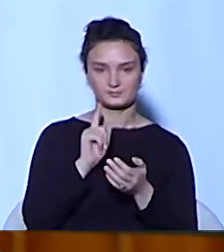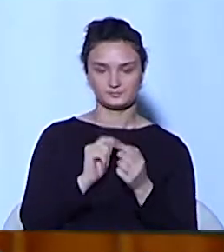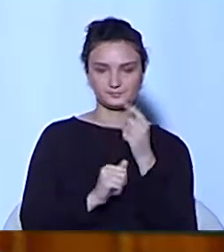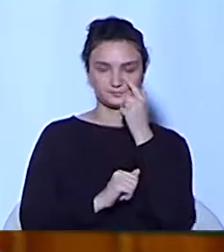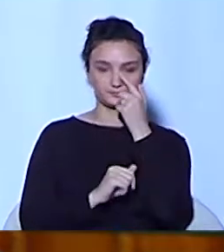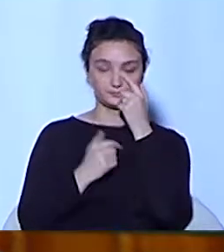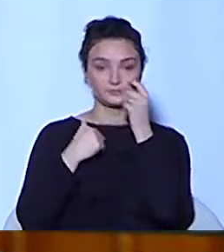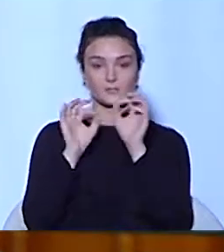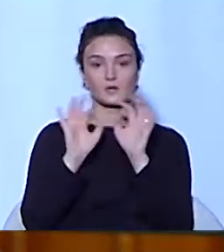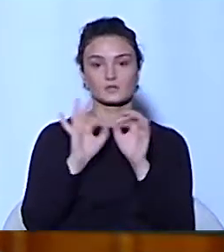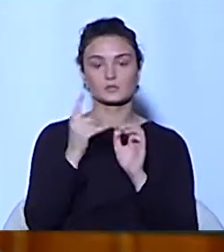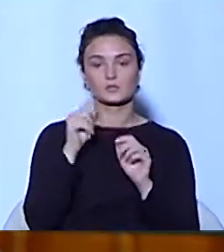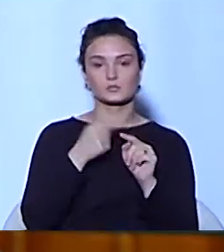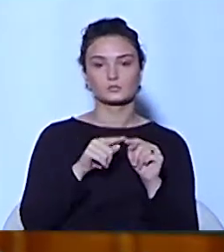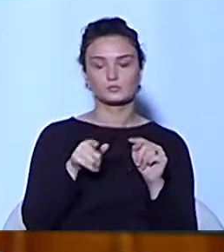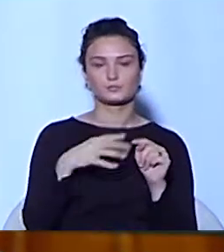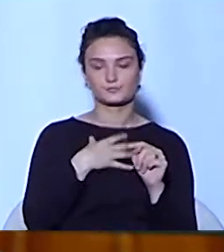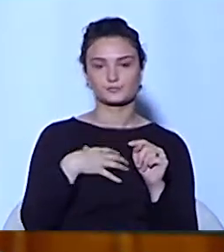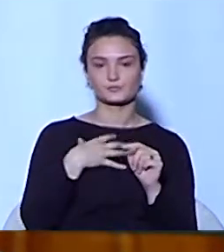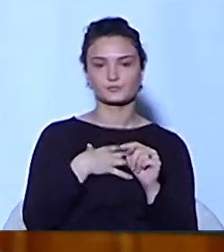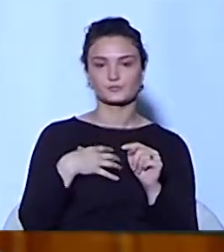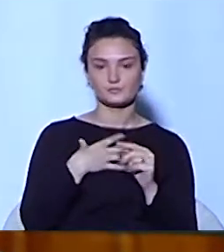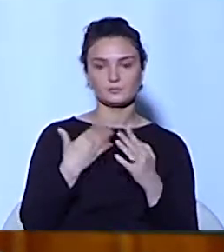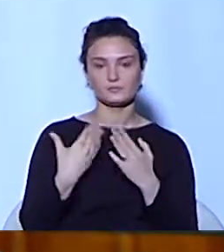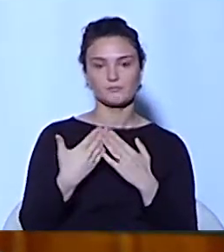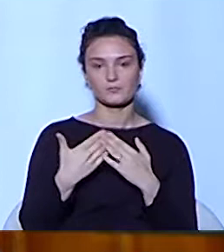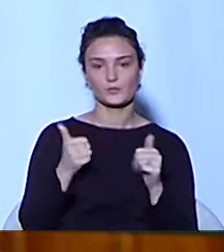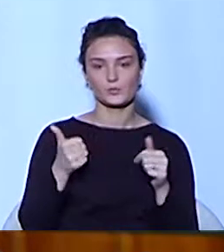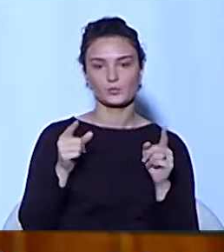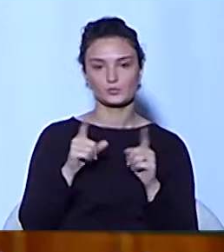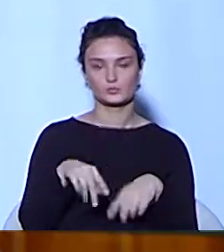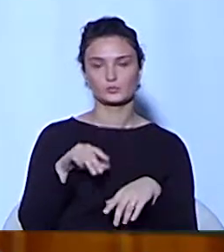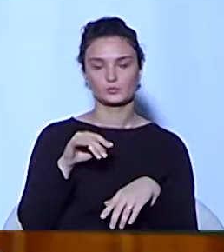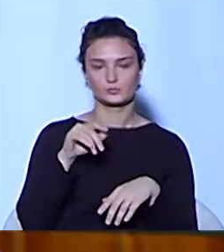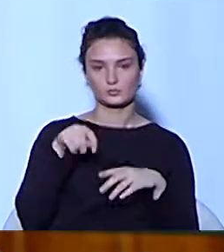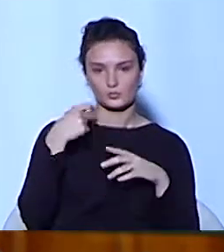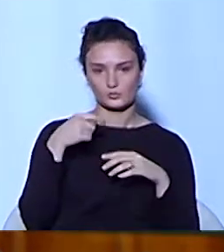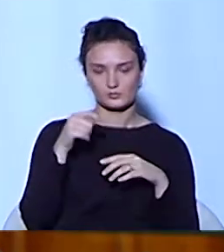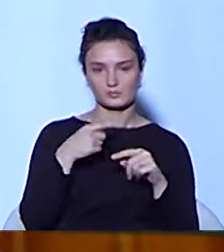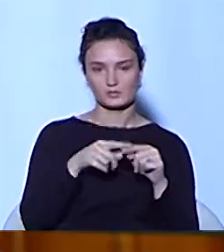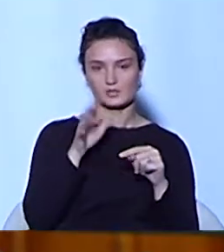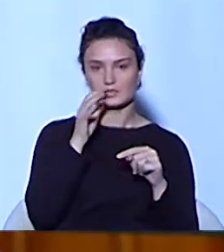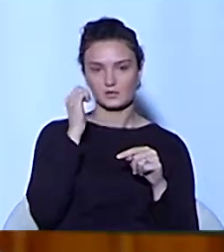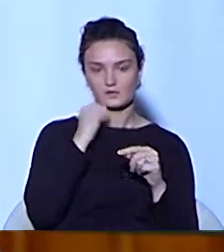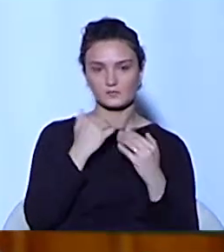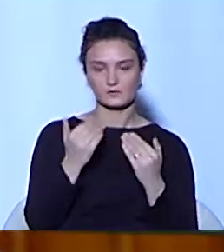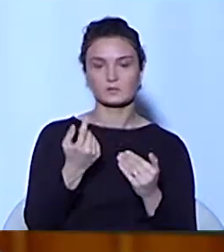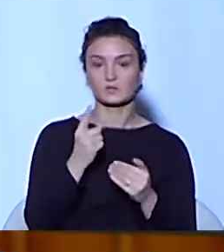ხა ახსნი, რატომ არის ეს ოპტიმალური სქემა, მაგალითად, როგორც ულუფა და როგორც ჯერი